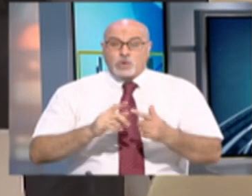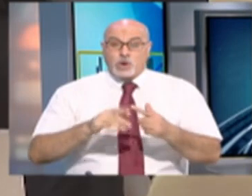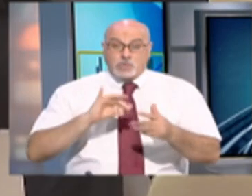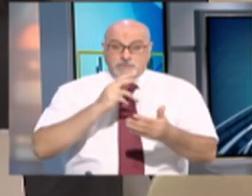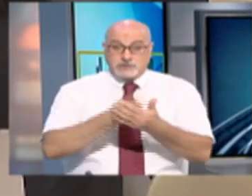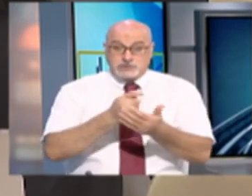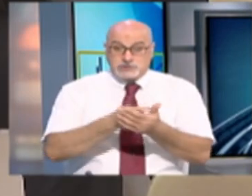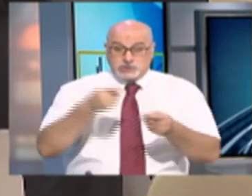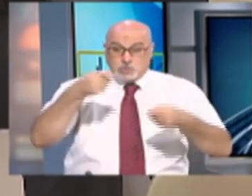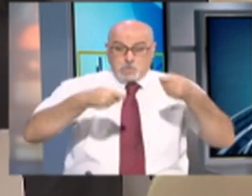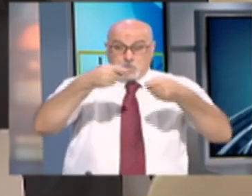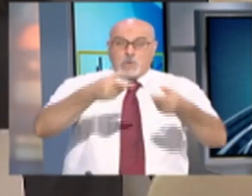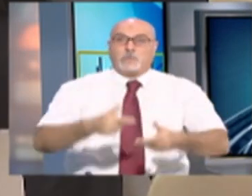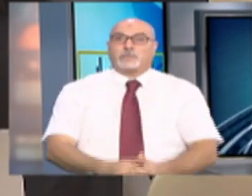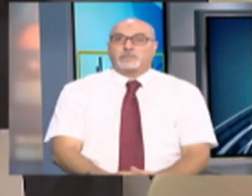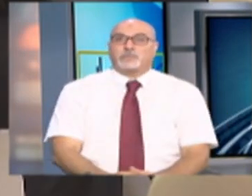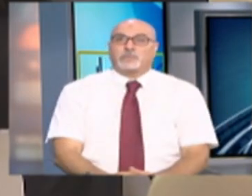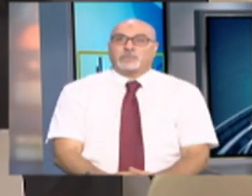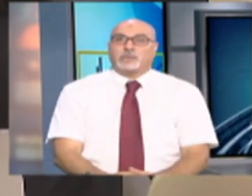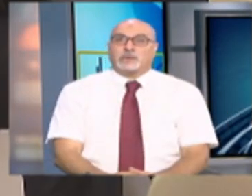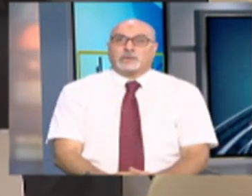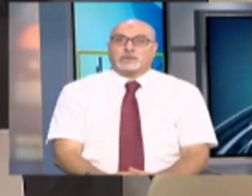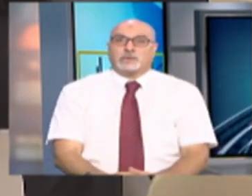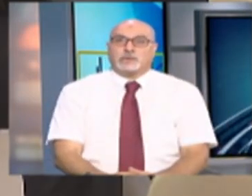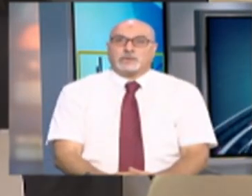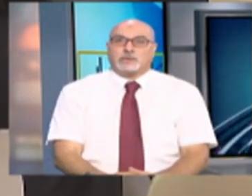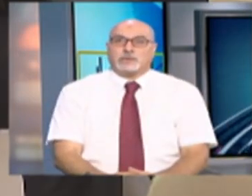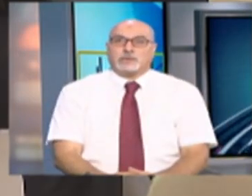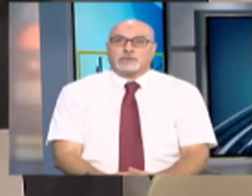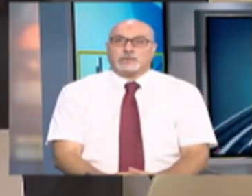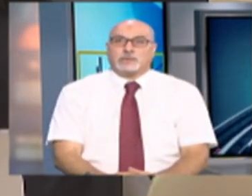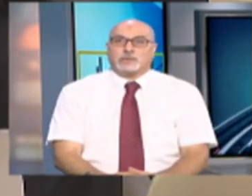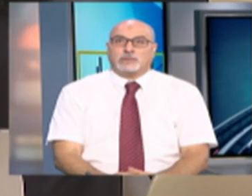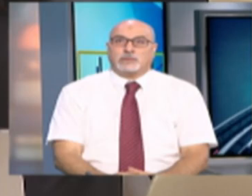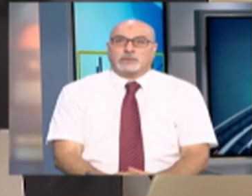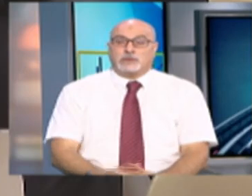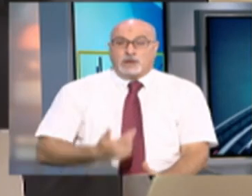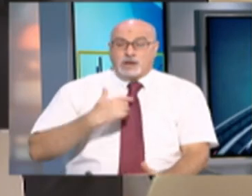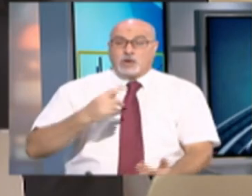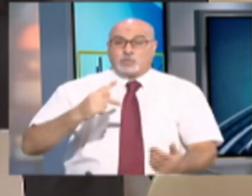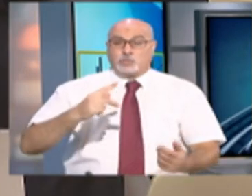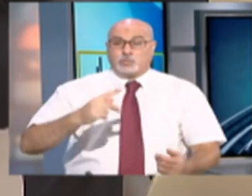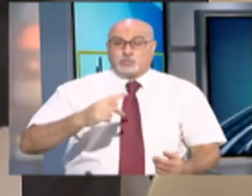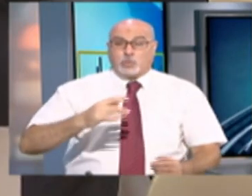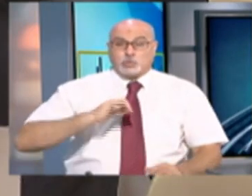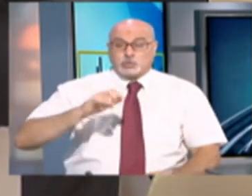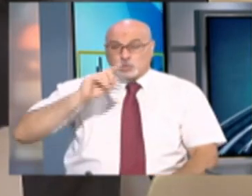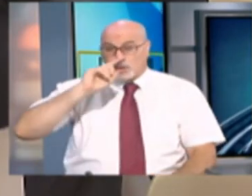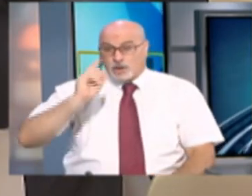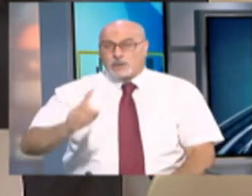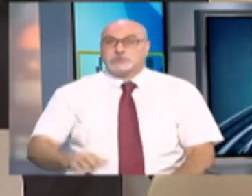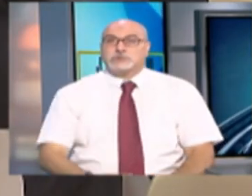فيها، بالعكس نستثمر احنا في استرجاع الغاز من الطرشير